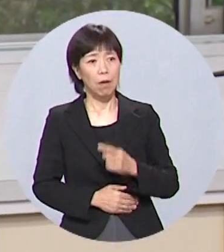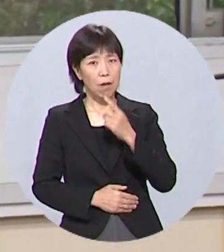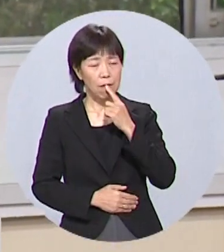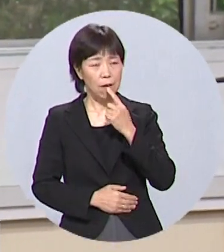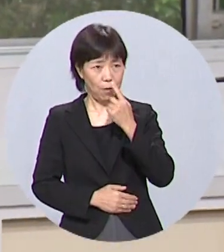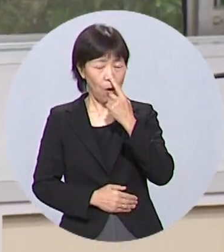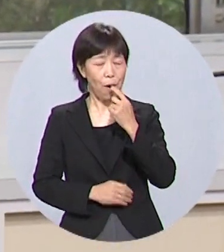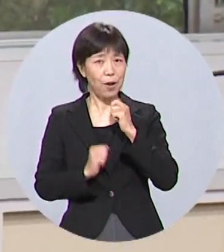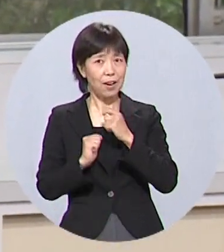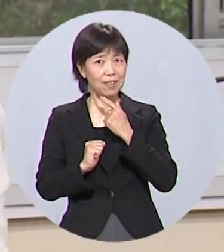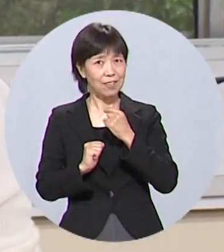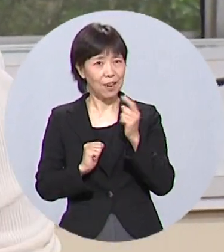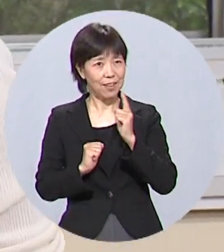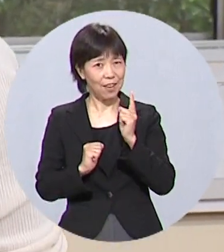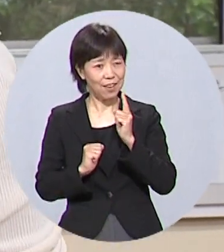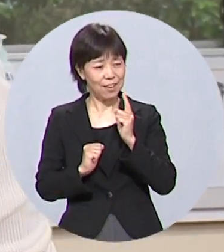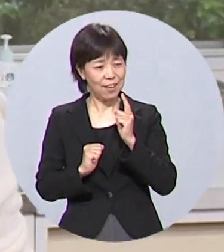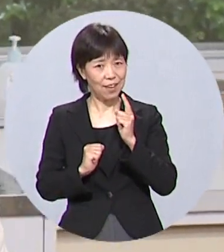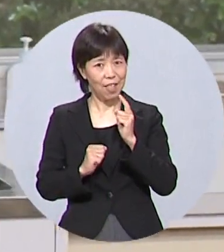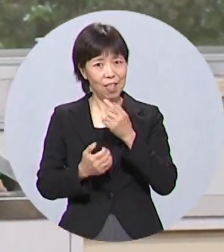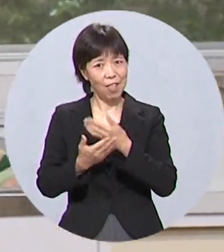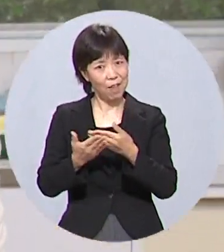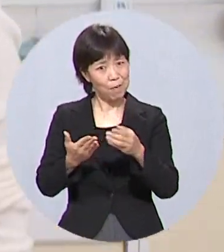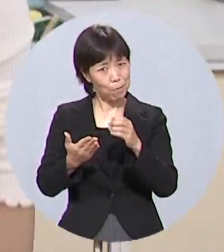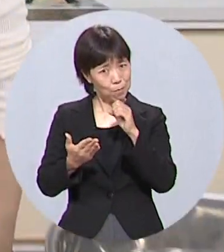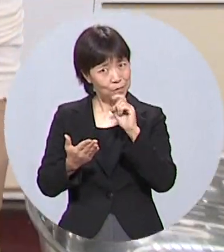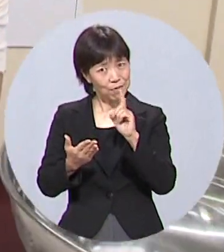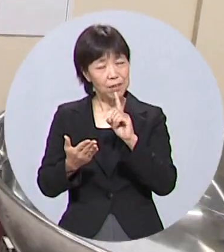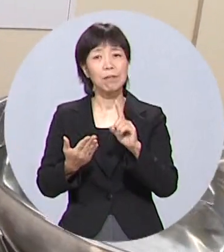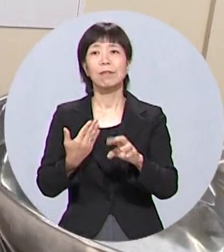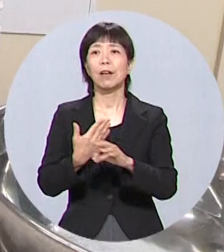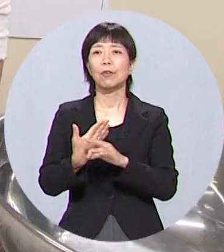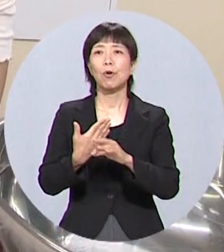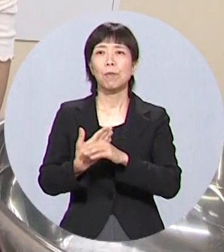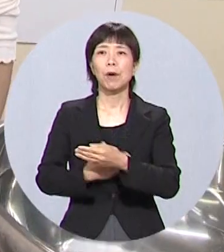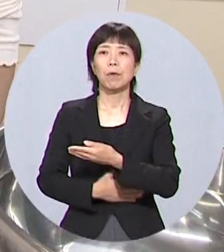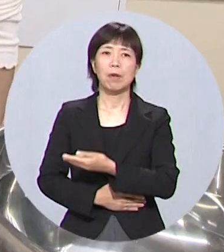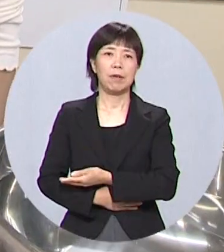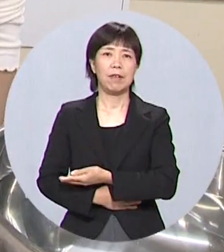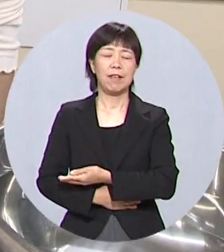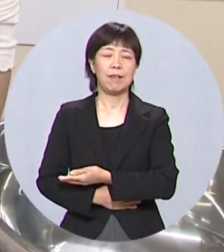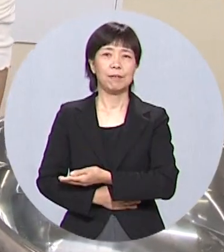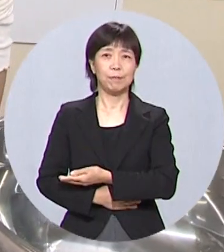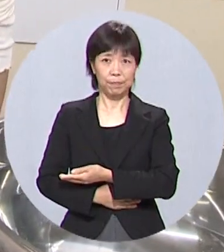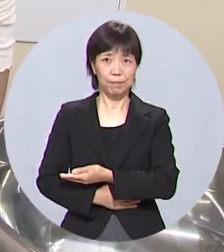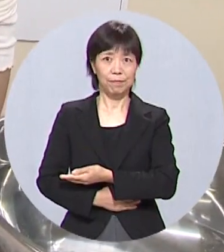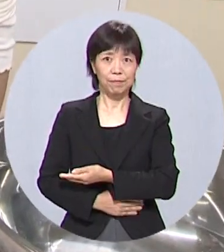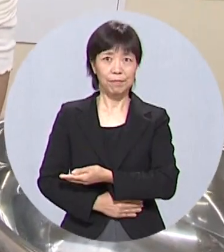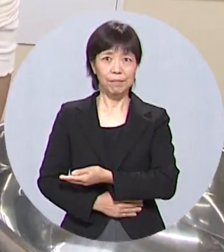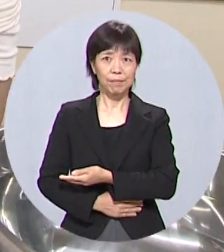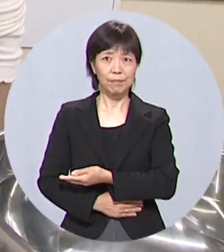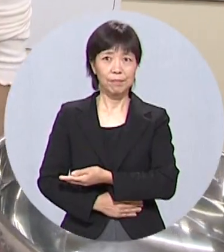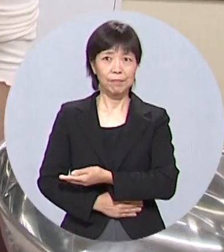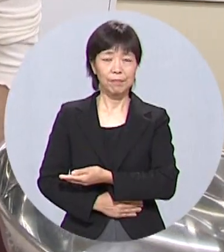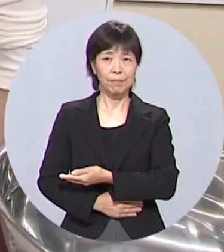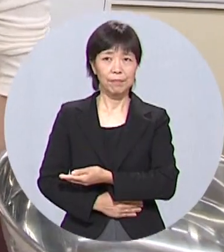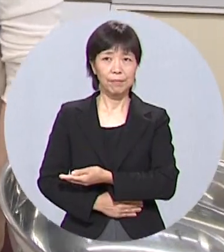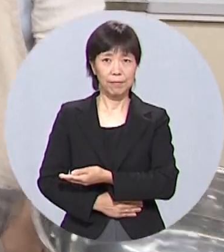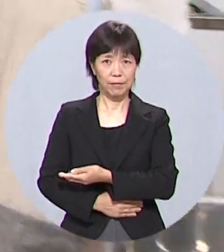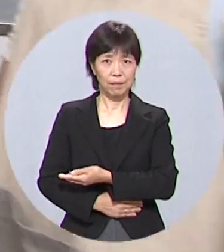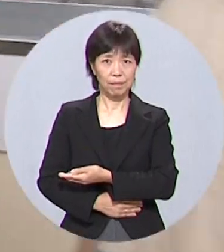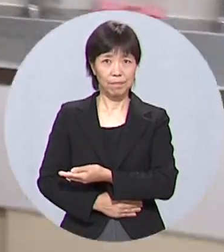るんだったらやりたいですね、 はい、 なんかどういう柄があったりするんですか？ 例えばこういった紐でこういった柄